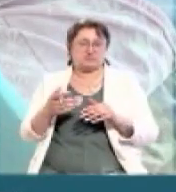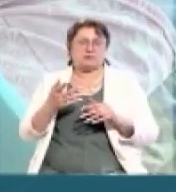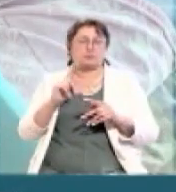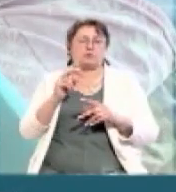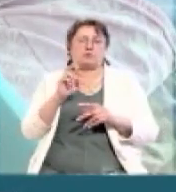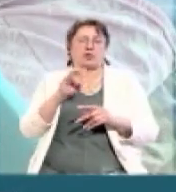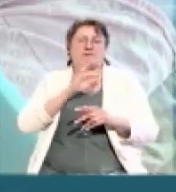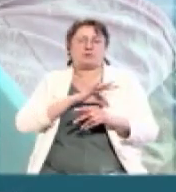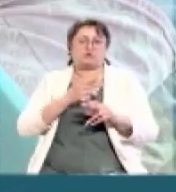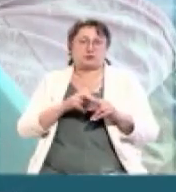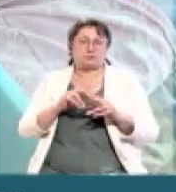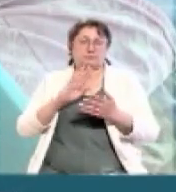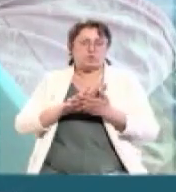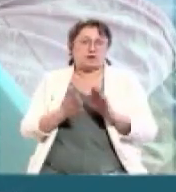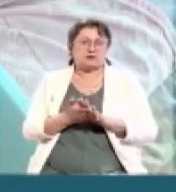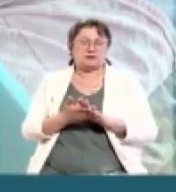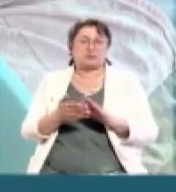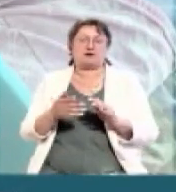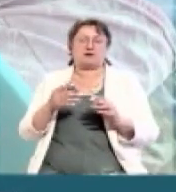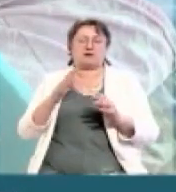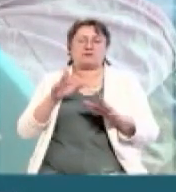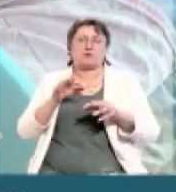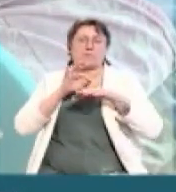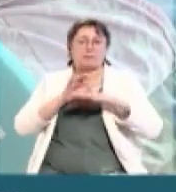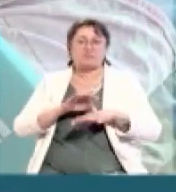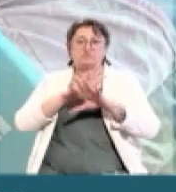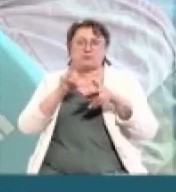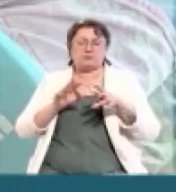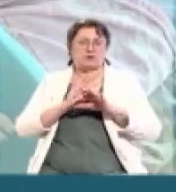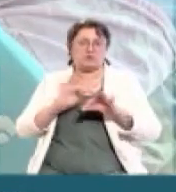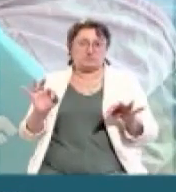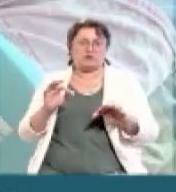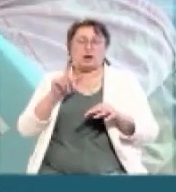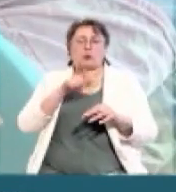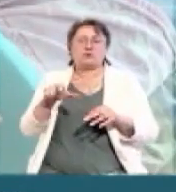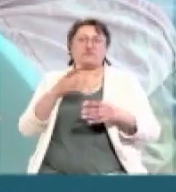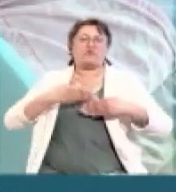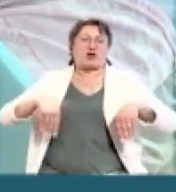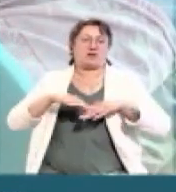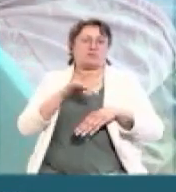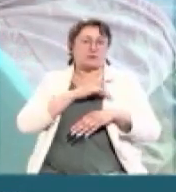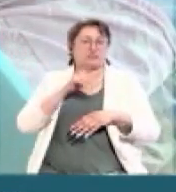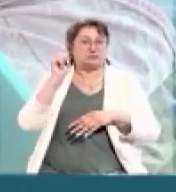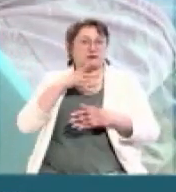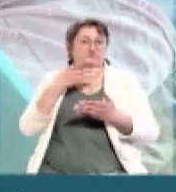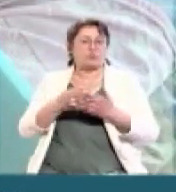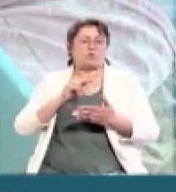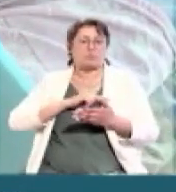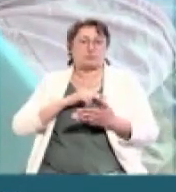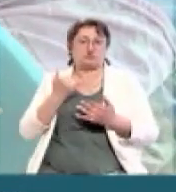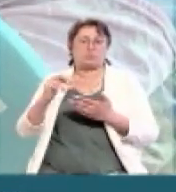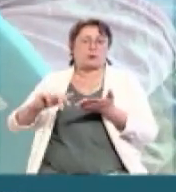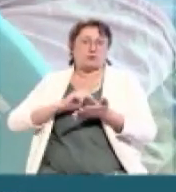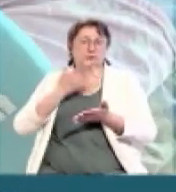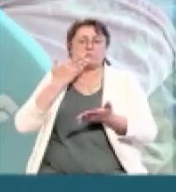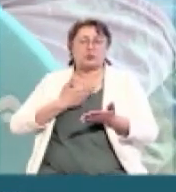неге пайдаланбасқа? Барлығы да залалсыздандырылған, әрі талапқа сай. Ал ақ халатты жандар өз жұмысын жақсы біледі. Қазірдің өзінде жаныма